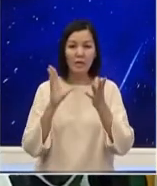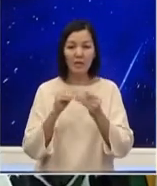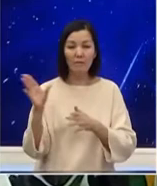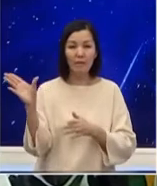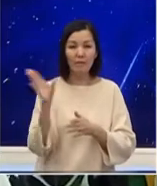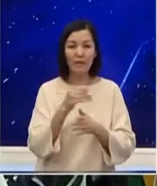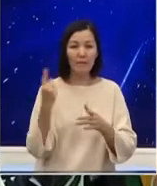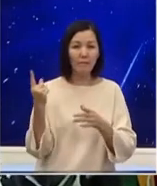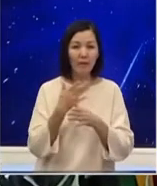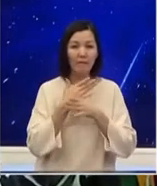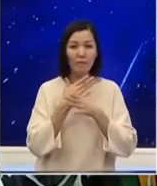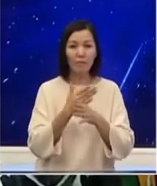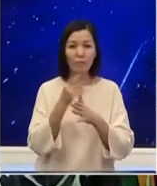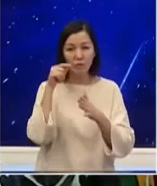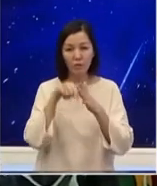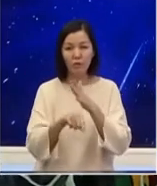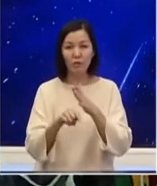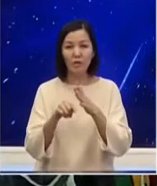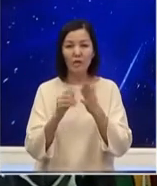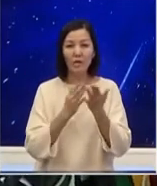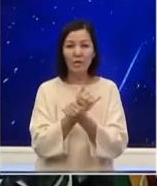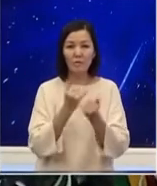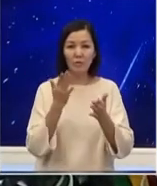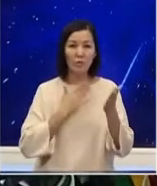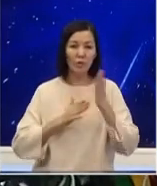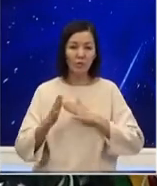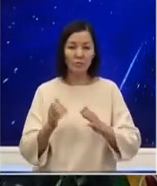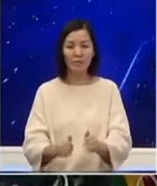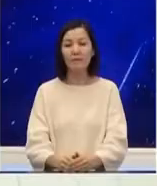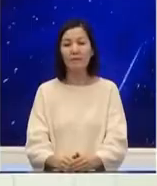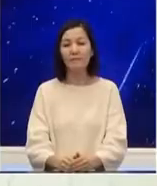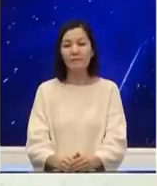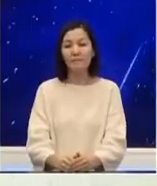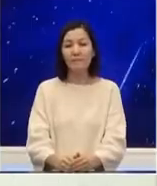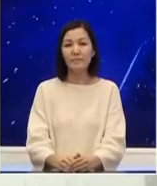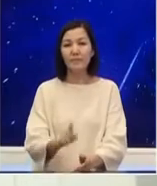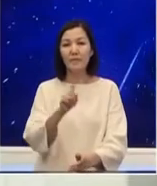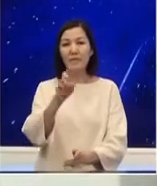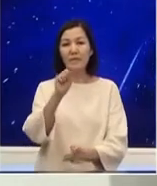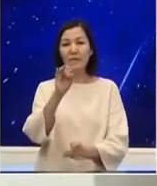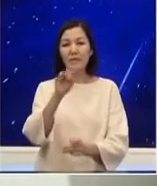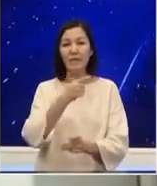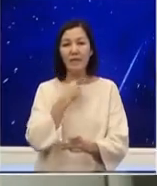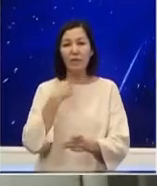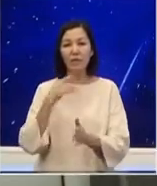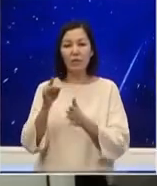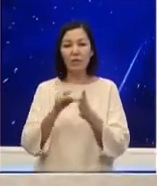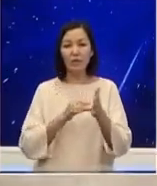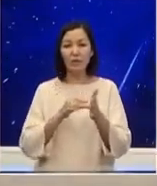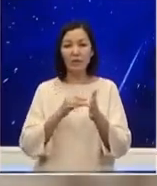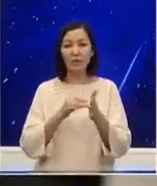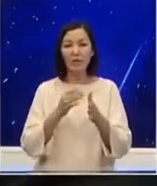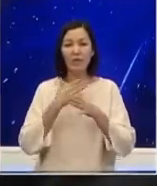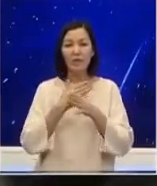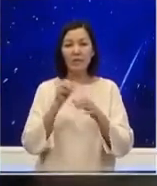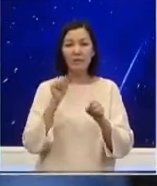барлық алғашқы көмекті осында көрсете алатынымызға қуаныштымыз. Зарина Набиева Талорандағы жедел жәрдем станциясының